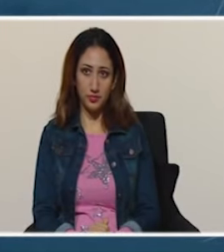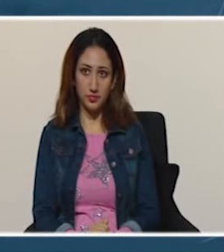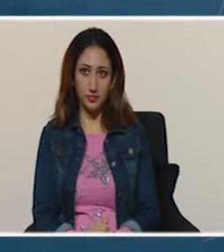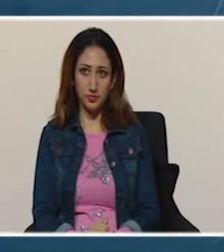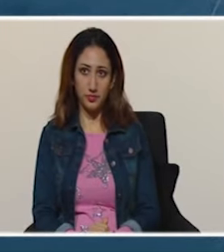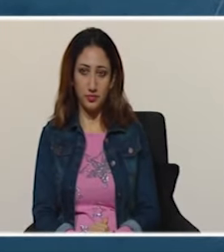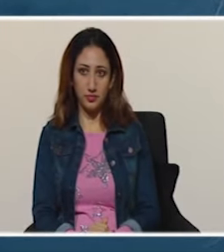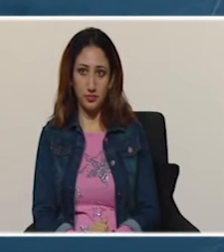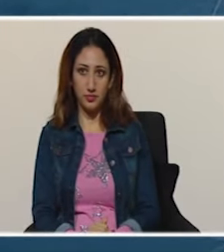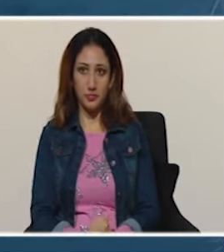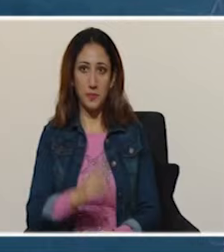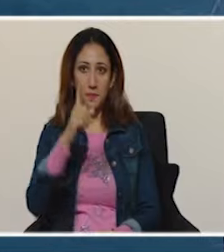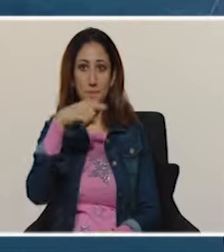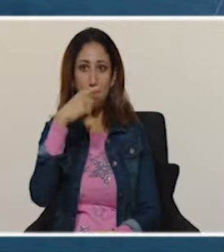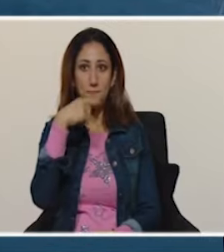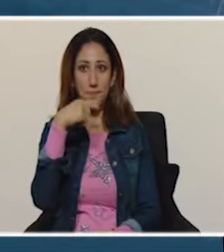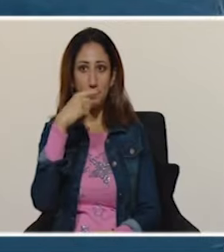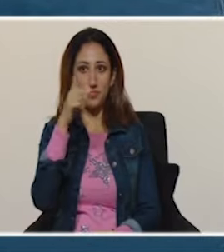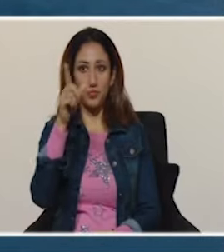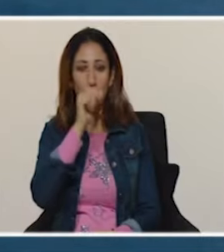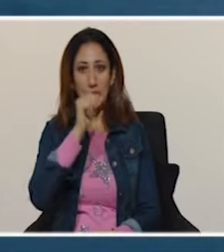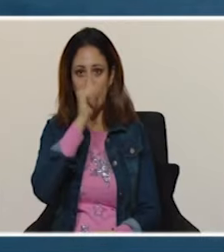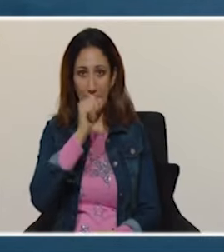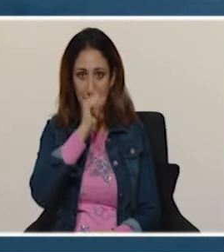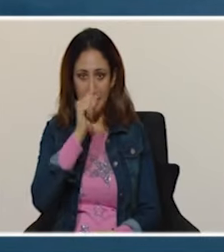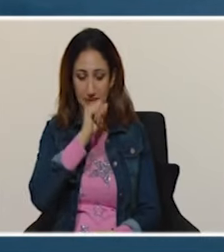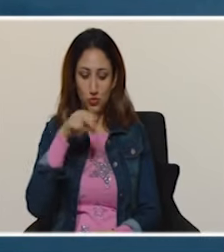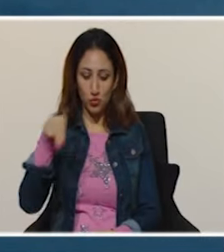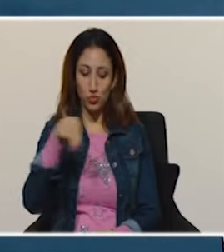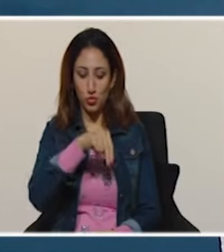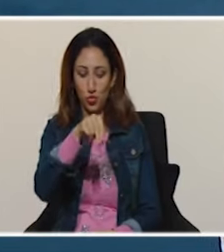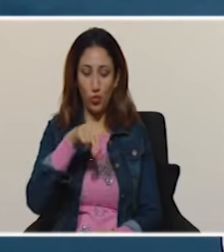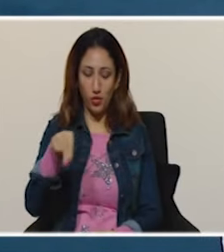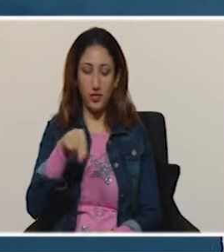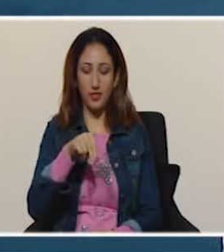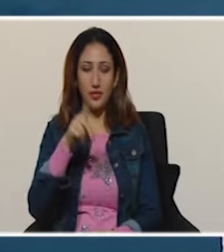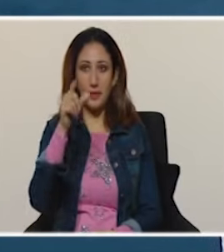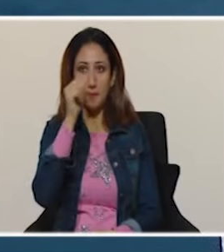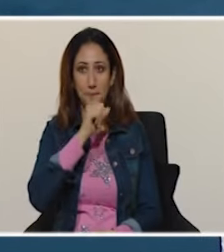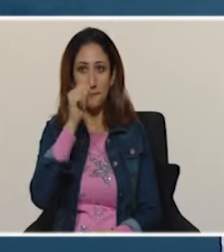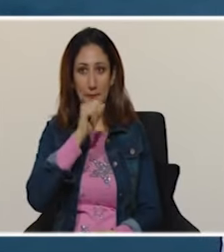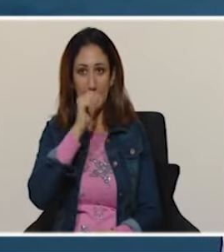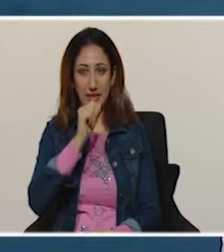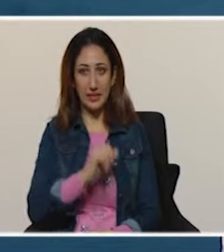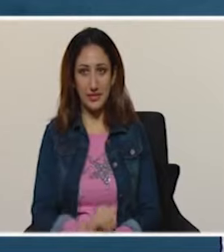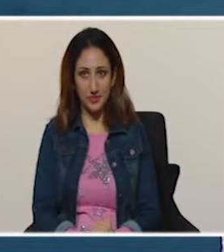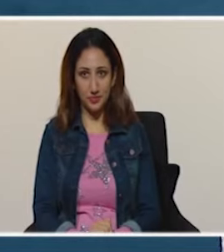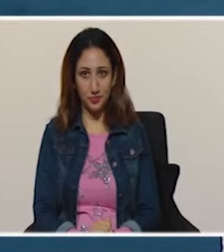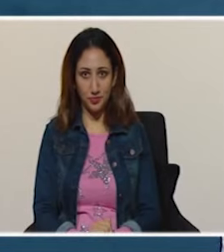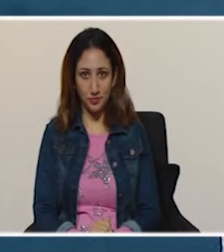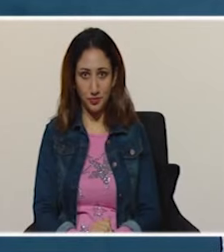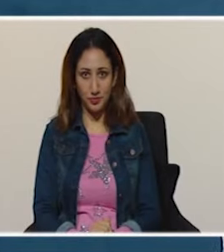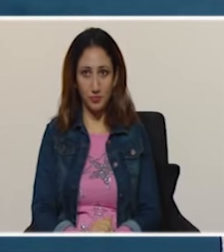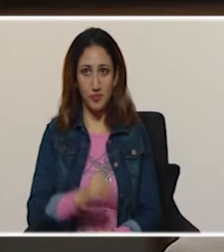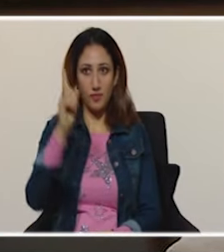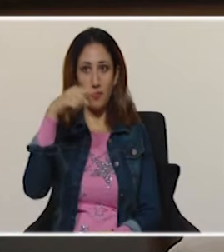دكتور أنا هضطر أستعمل الجوكر الأول في الحلقة. وعد الحر دين عليه وحضرتك حر